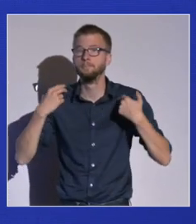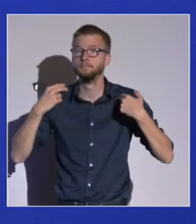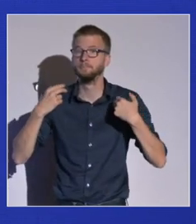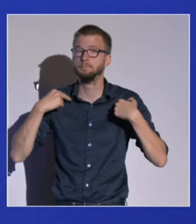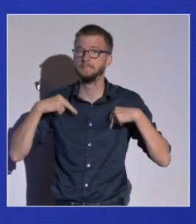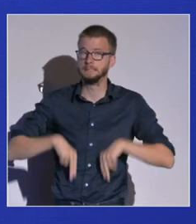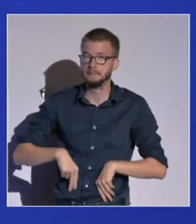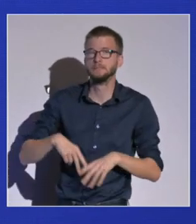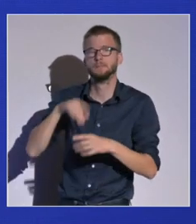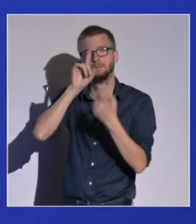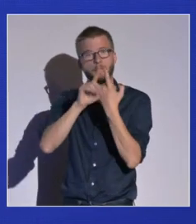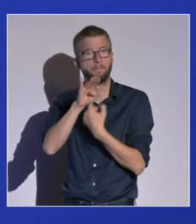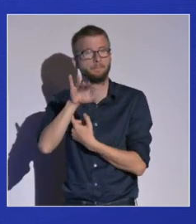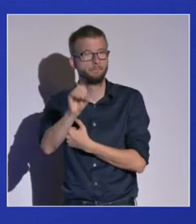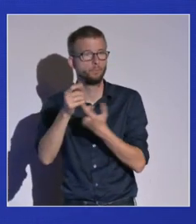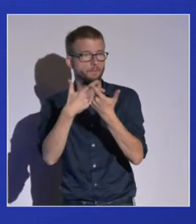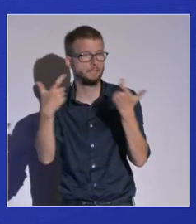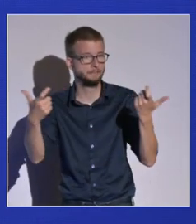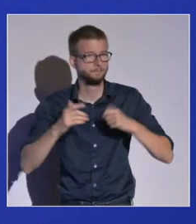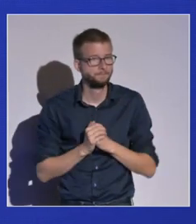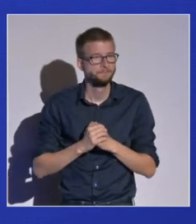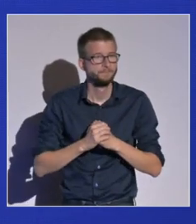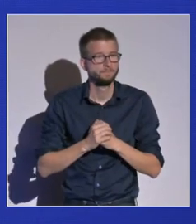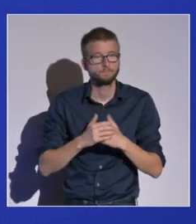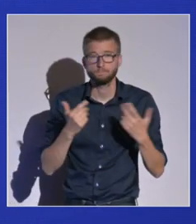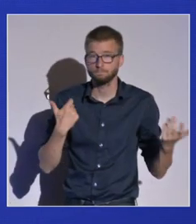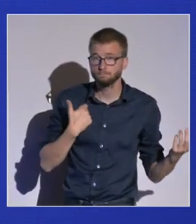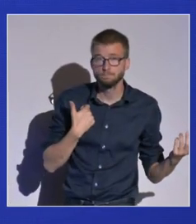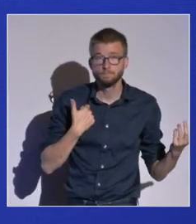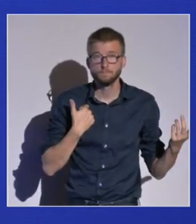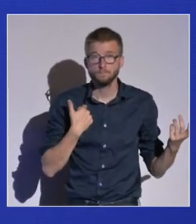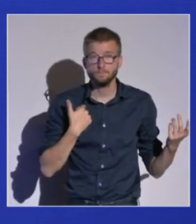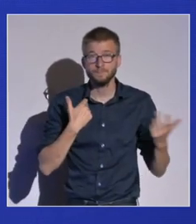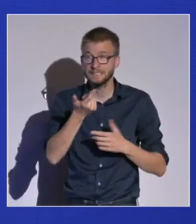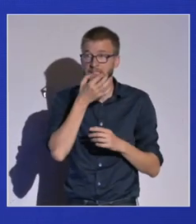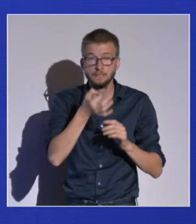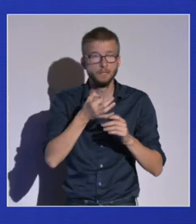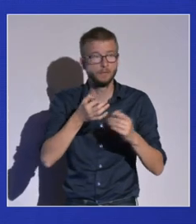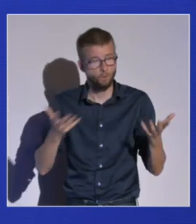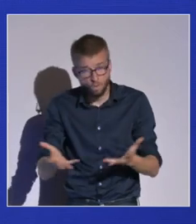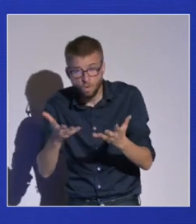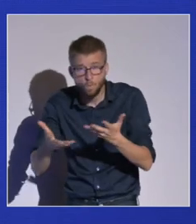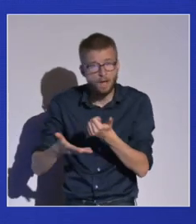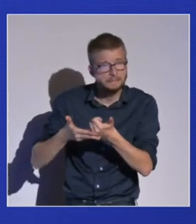la Biodiversité, j'approuve absolument l'incitation à planter des haies.